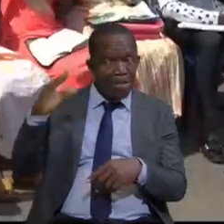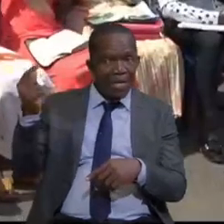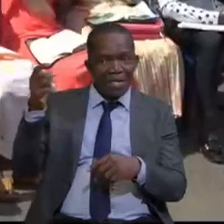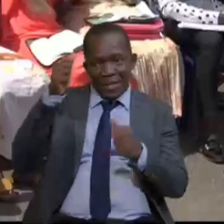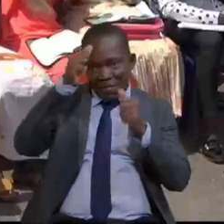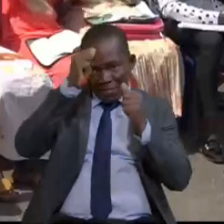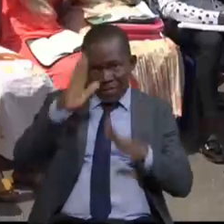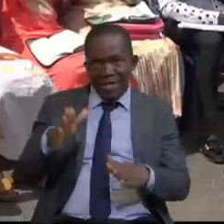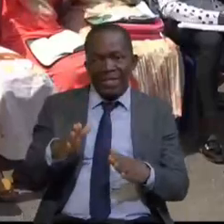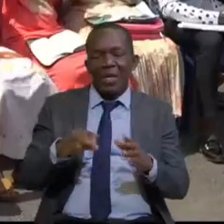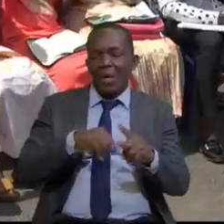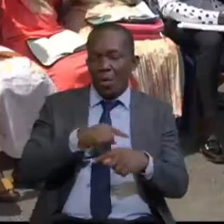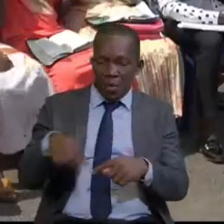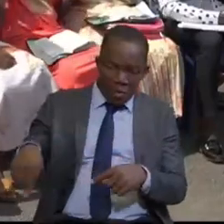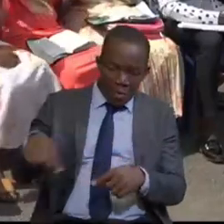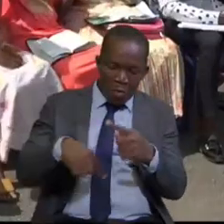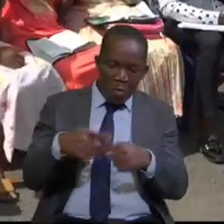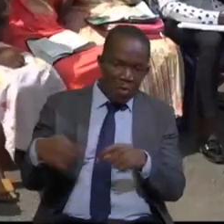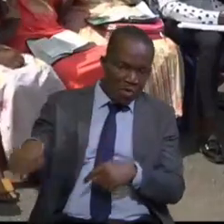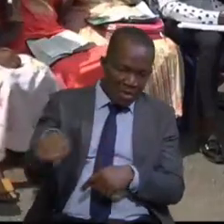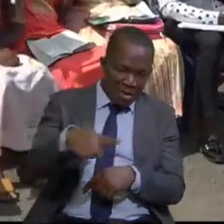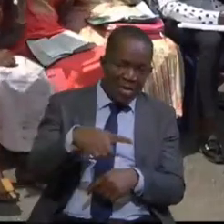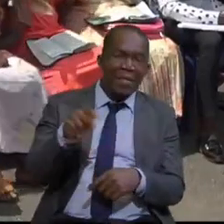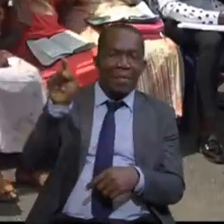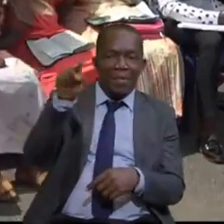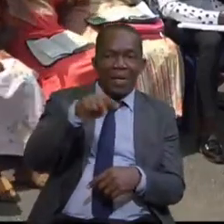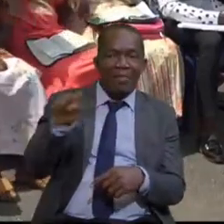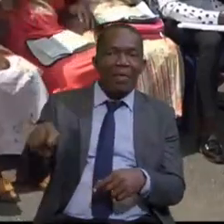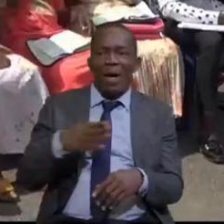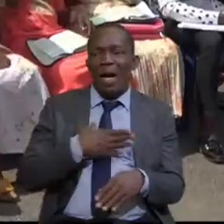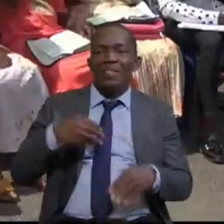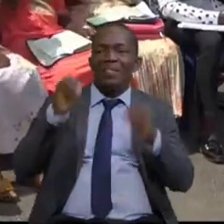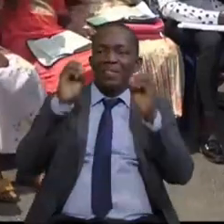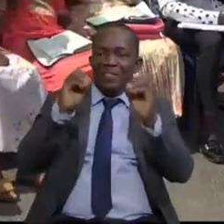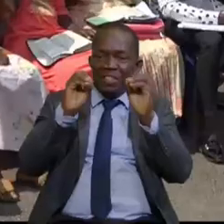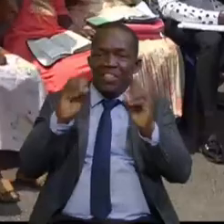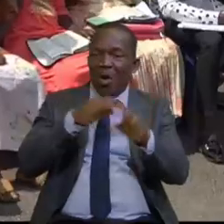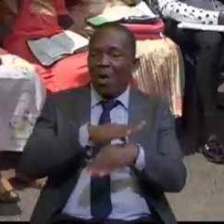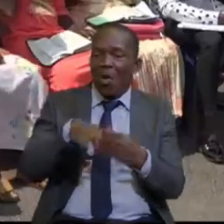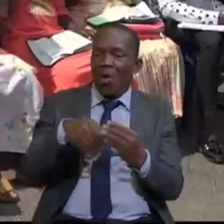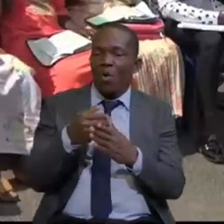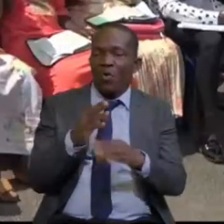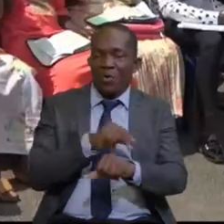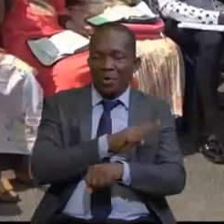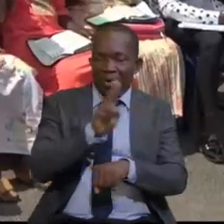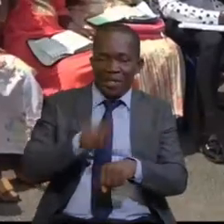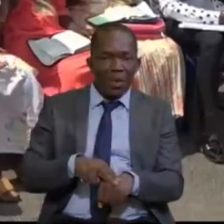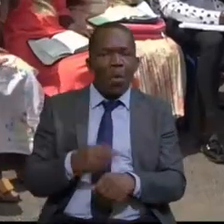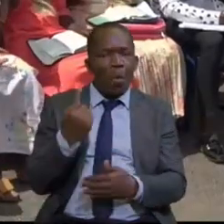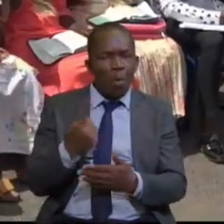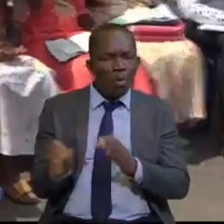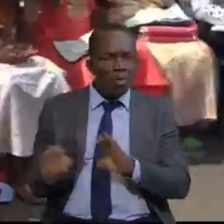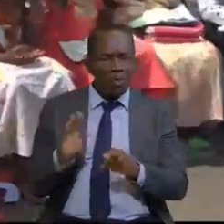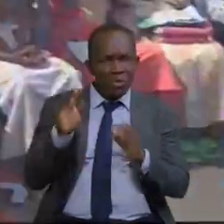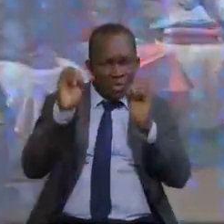Allez enseigner toutes les nations. Qu'est-ce qu'il faut leur enseigner? Ne leur parlez pas de Satan. Ne leur